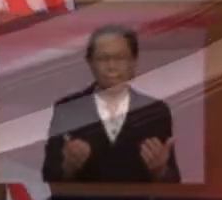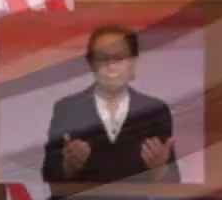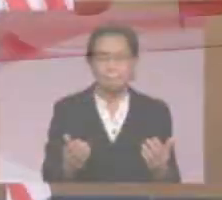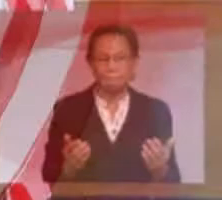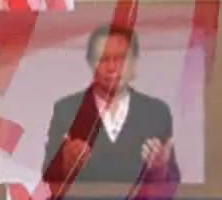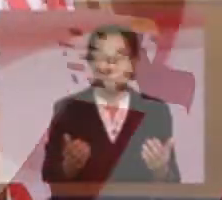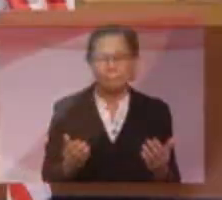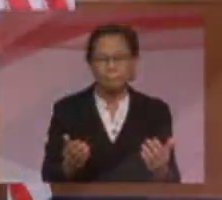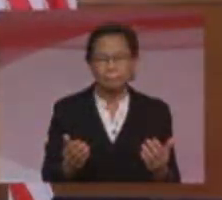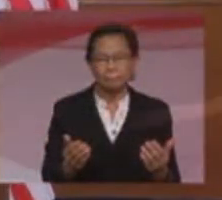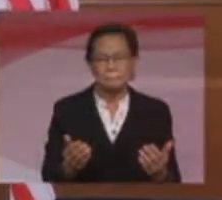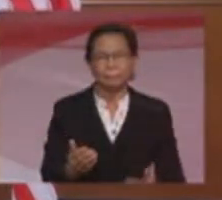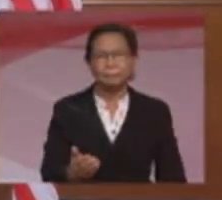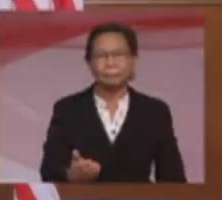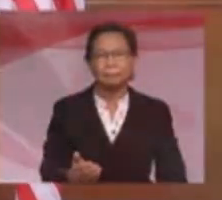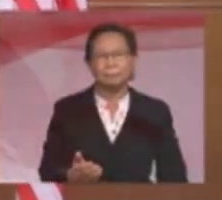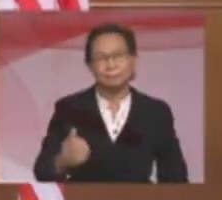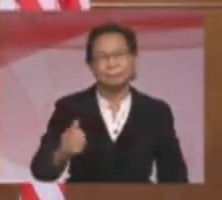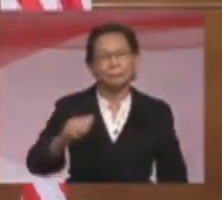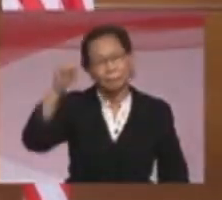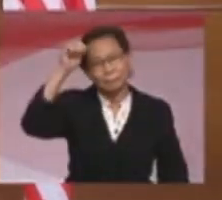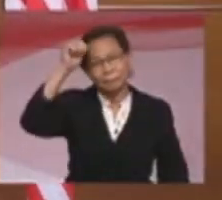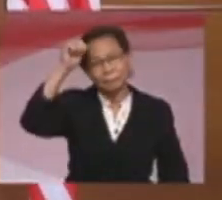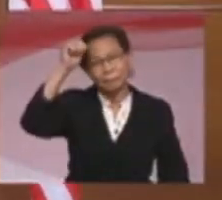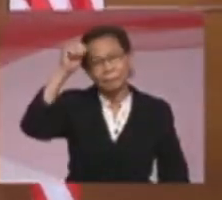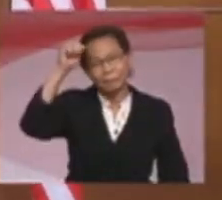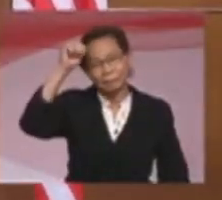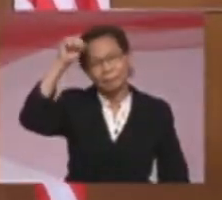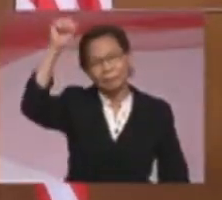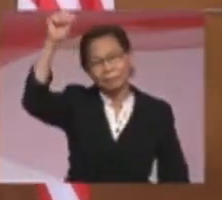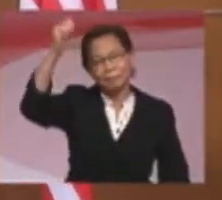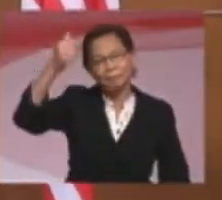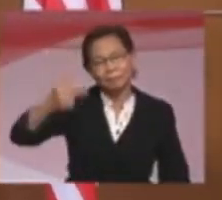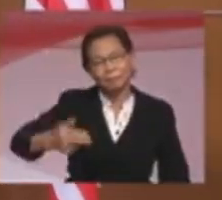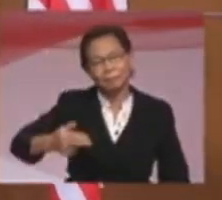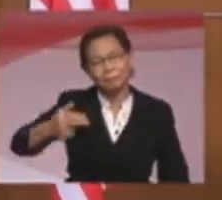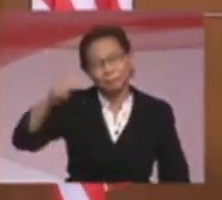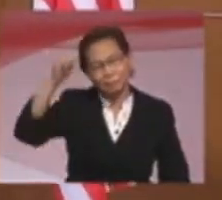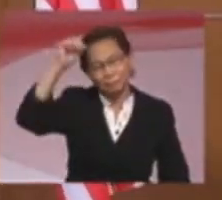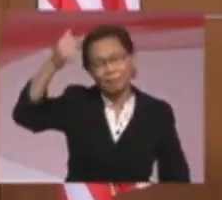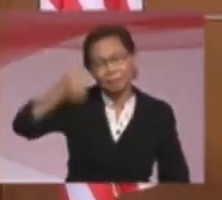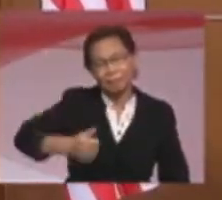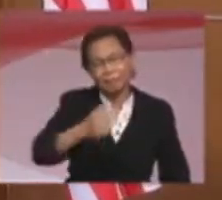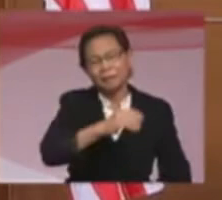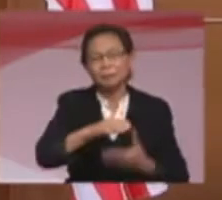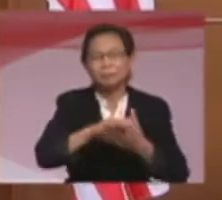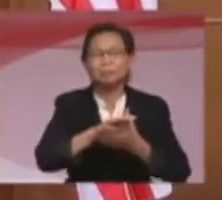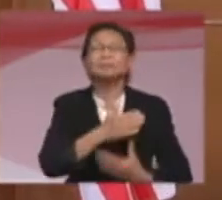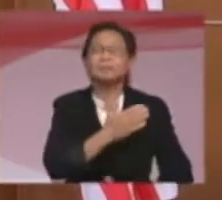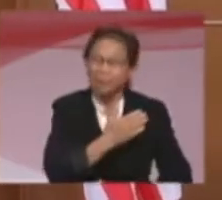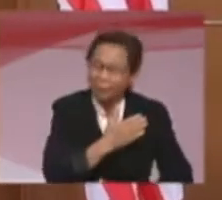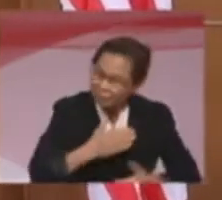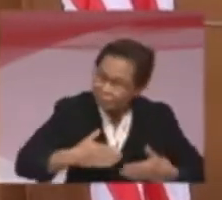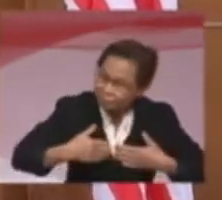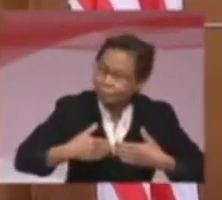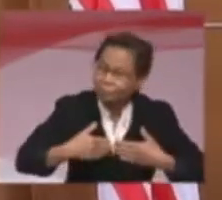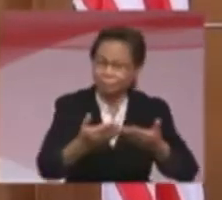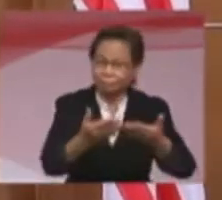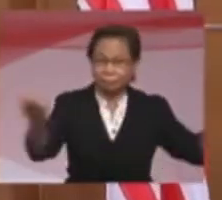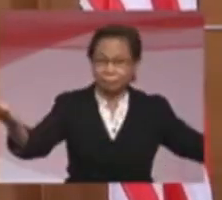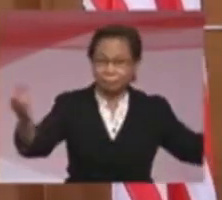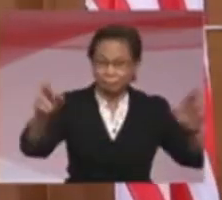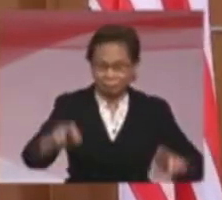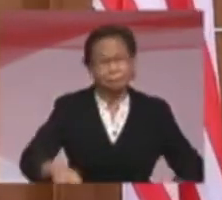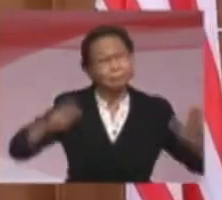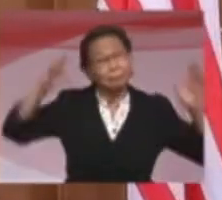Bismillahirrahmanirrahim. Assalamualaikum warahmatullahi wabarakatuh dan salam sejahtera kepada seluruh